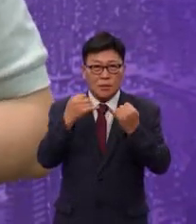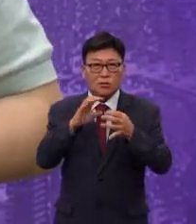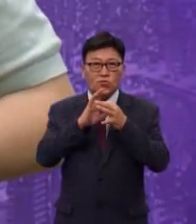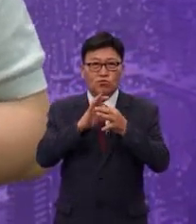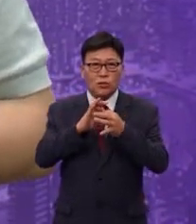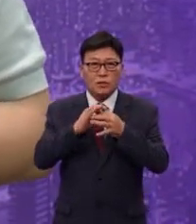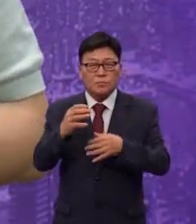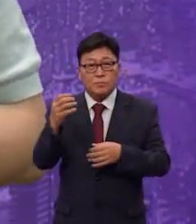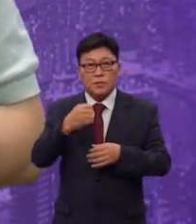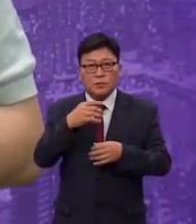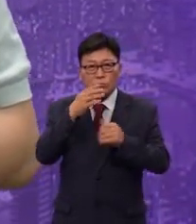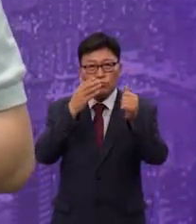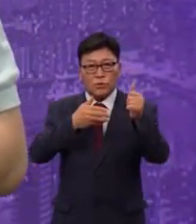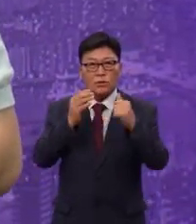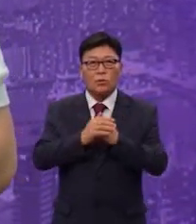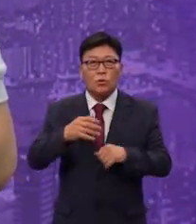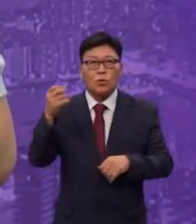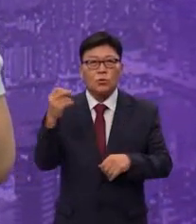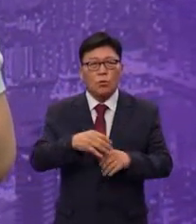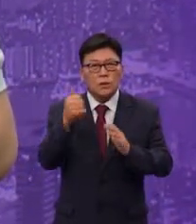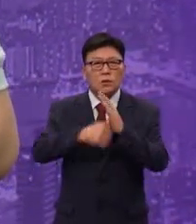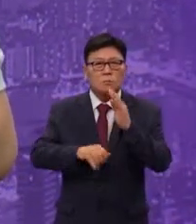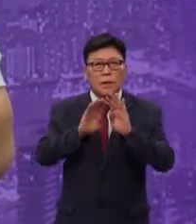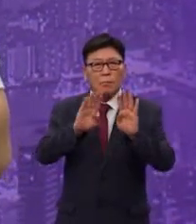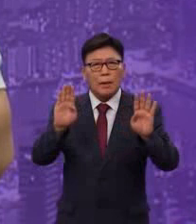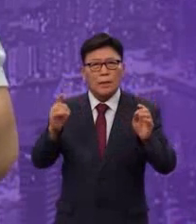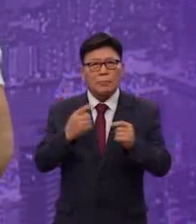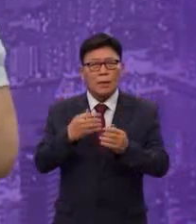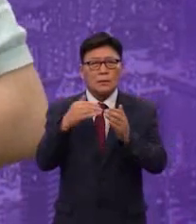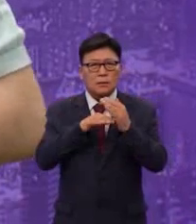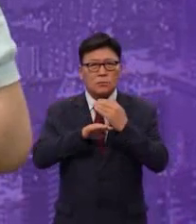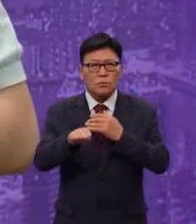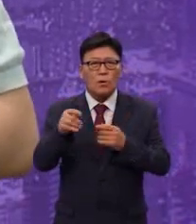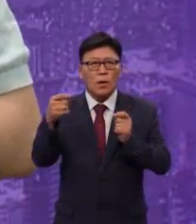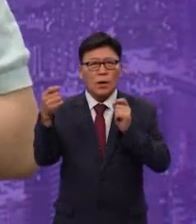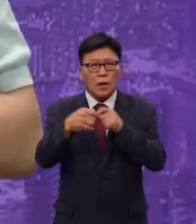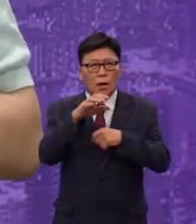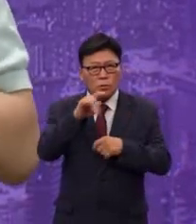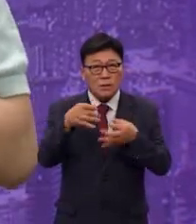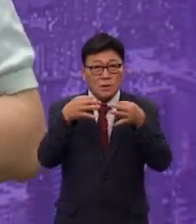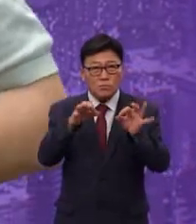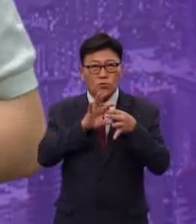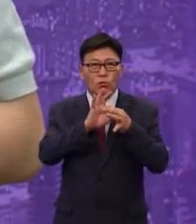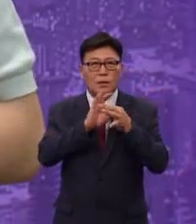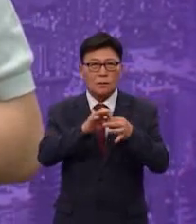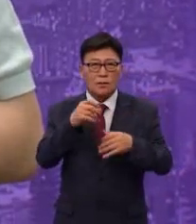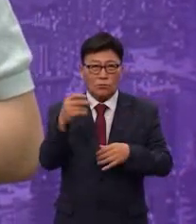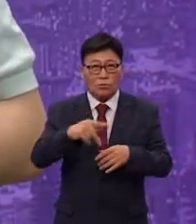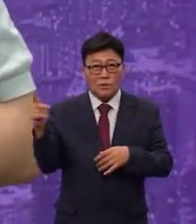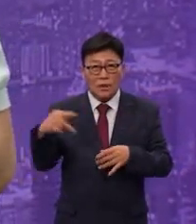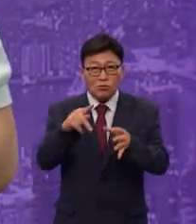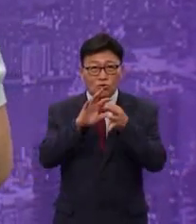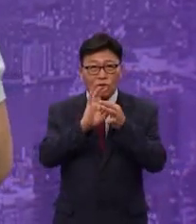많이 관심을 좀 가져주시길 부탁드리고요. 그리고 실패박람회가 끝나더라도 가까운 곳에서 금융과 관련된